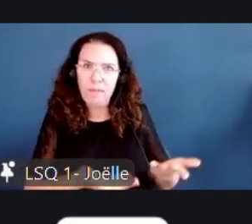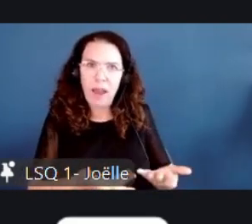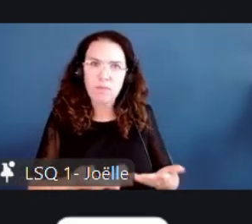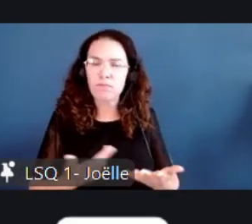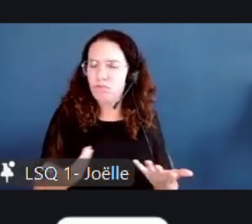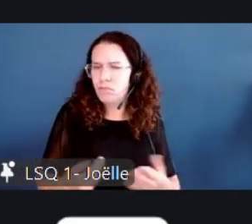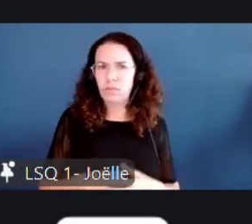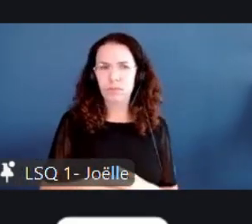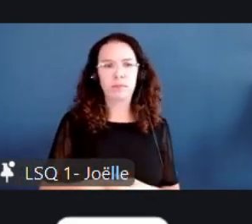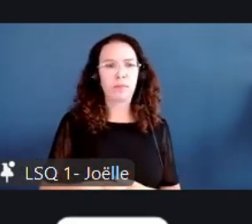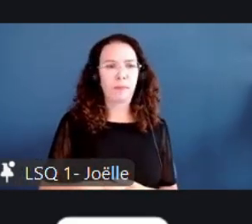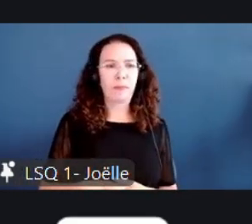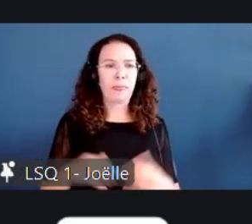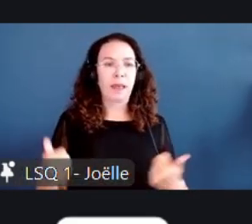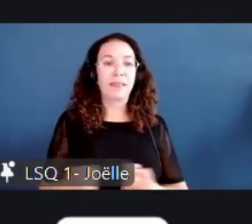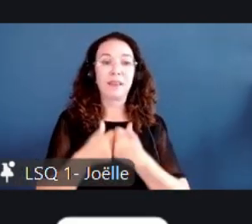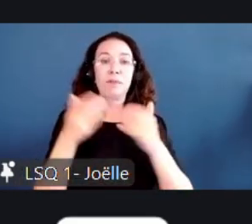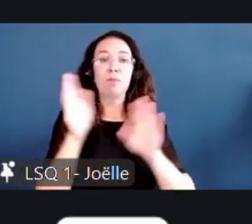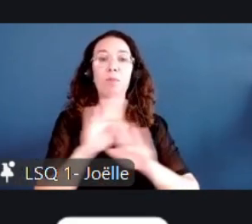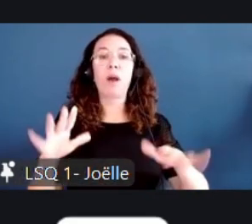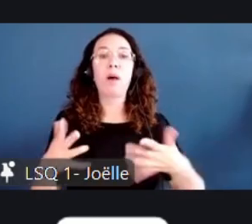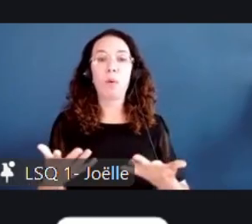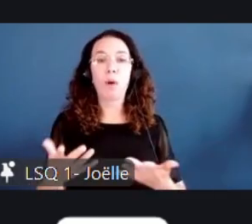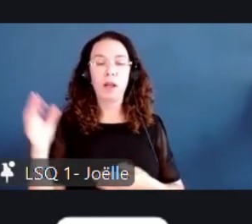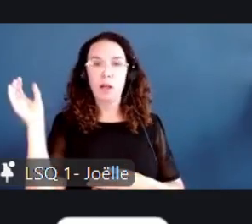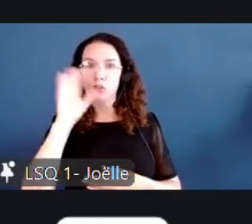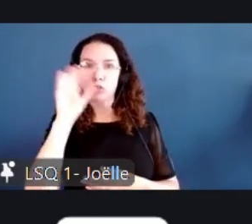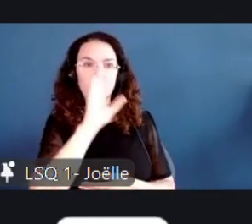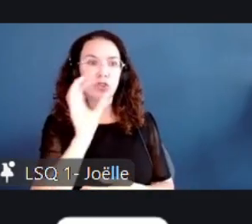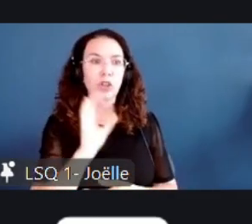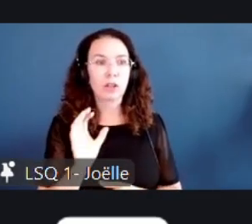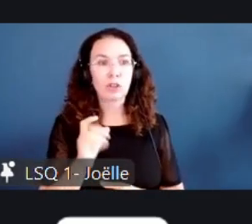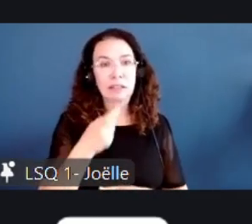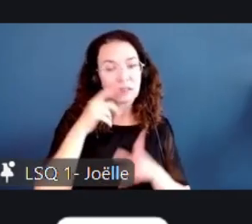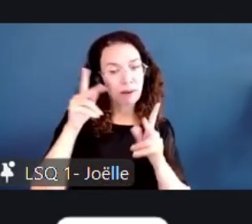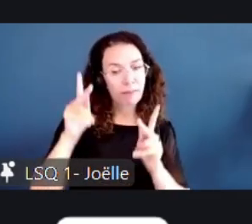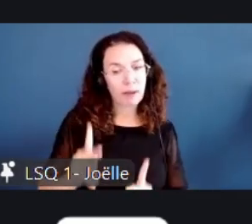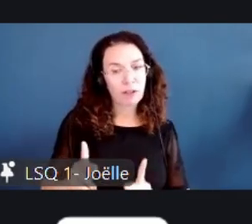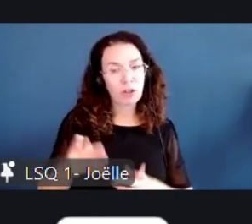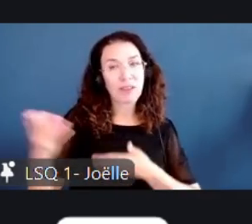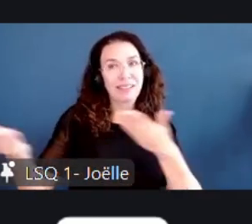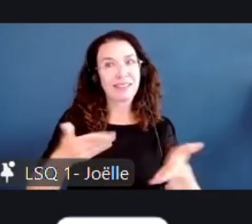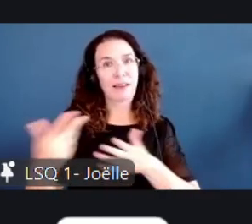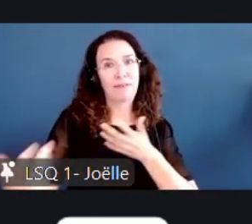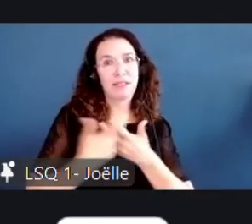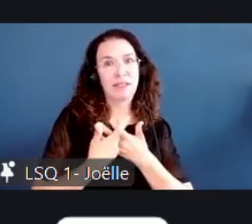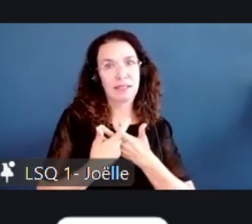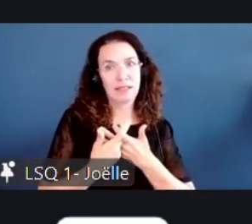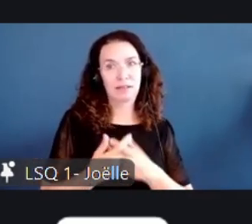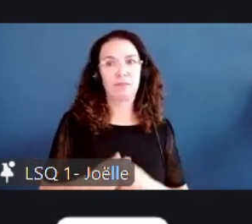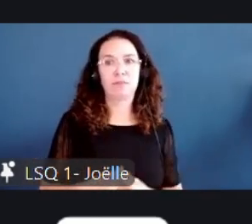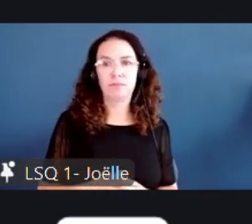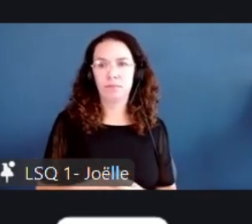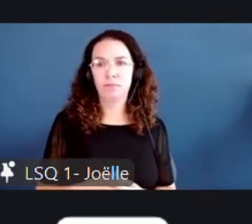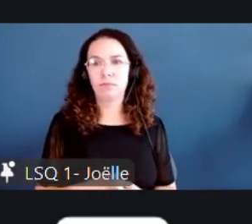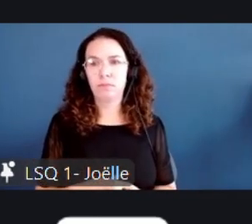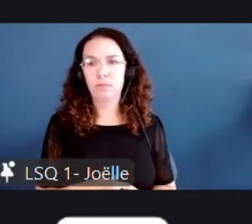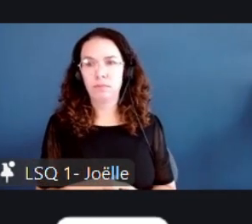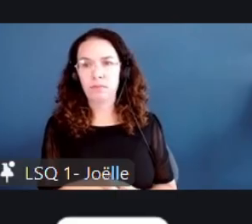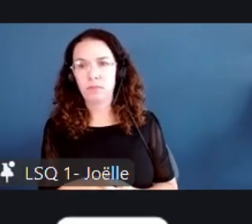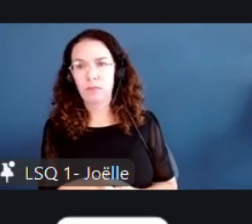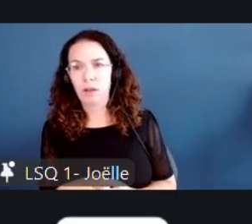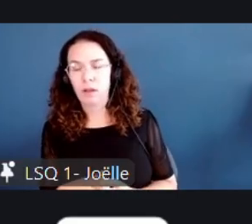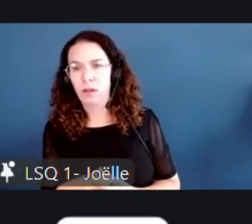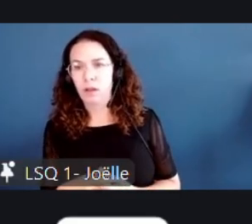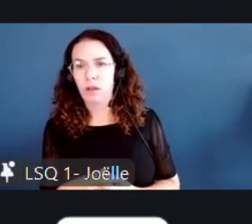Donc, un des défis les plus communs, c'est la difficulté à trouver quelqu'un qui va offrir des services de santé. Et pour trouver un